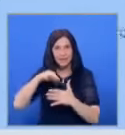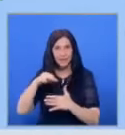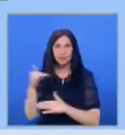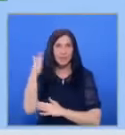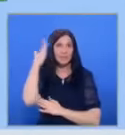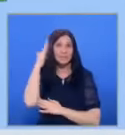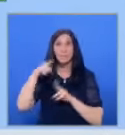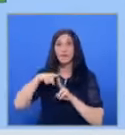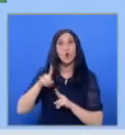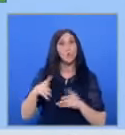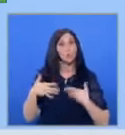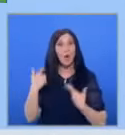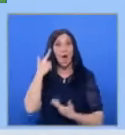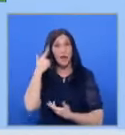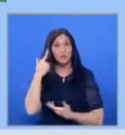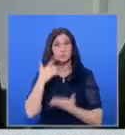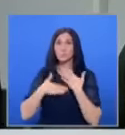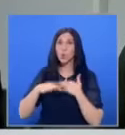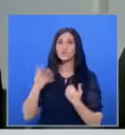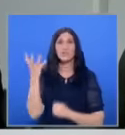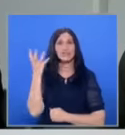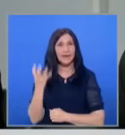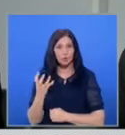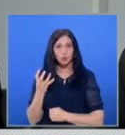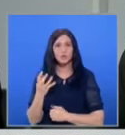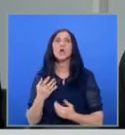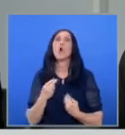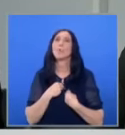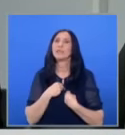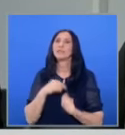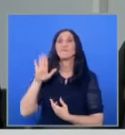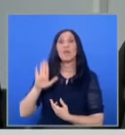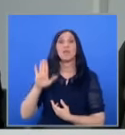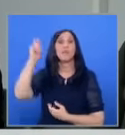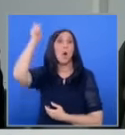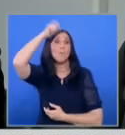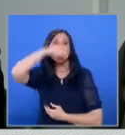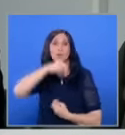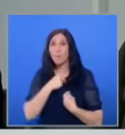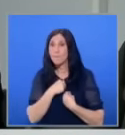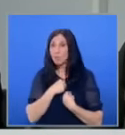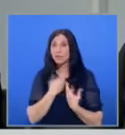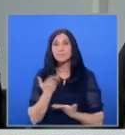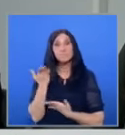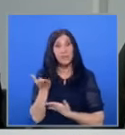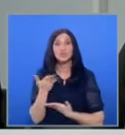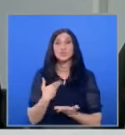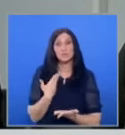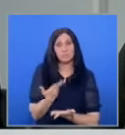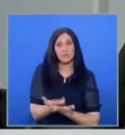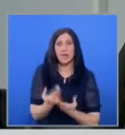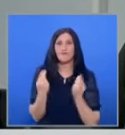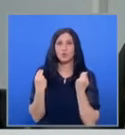Той пожела разум и спокойствие на зрелостниците. Убеден съм в техните умения. Убеден съм, че те ще се представят